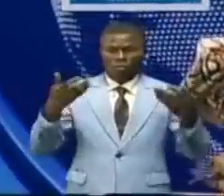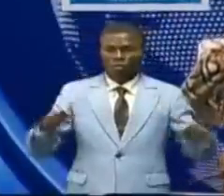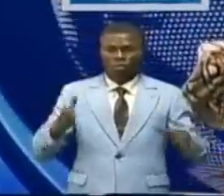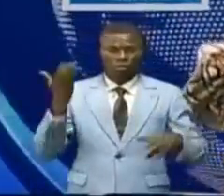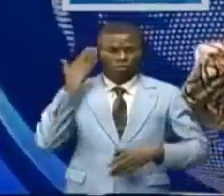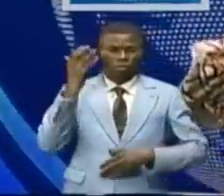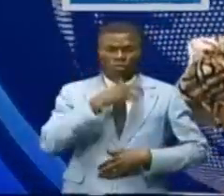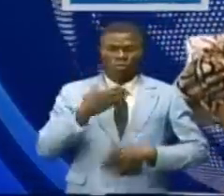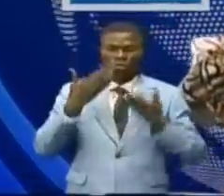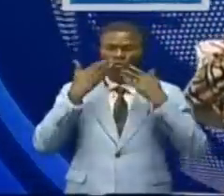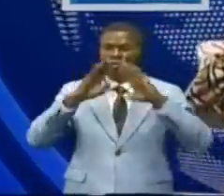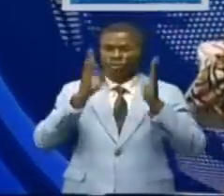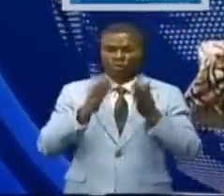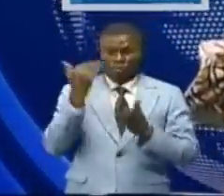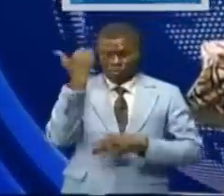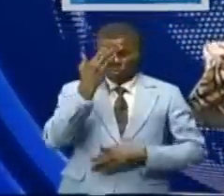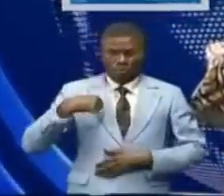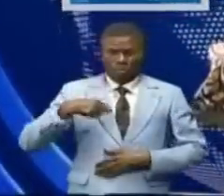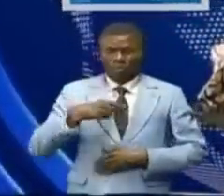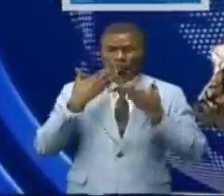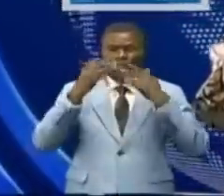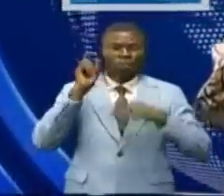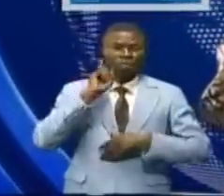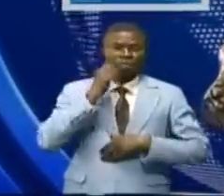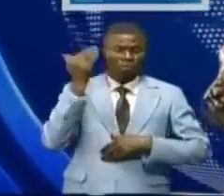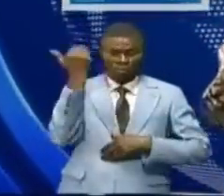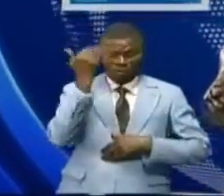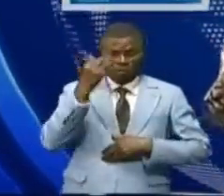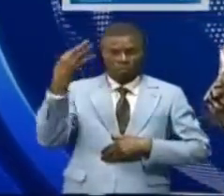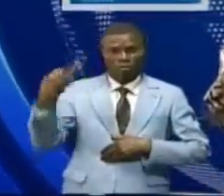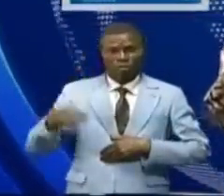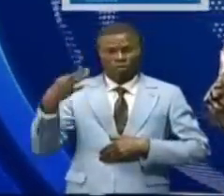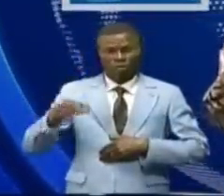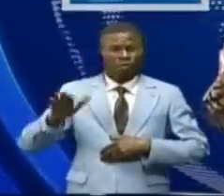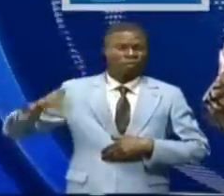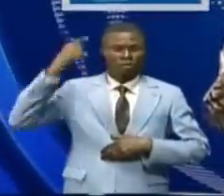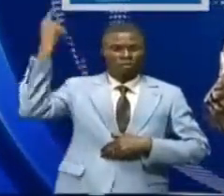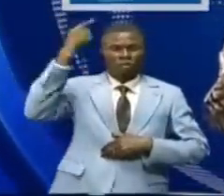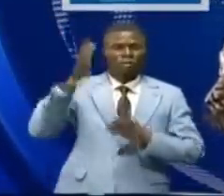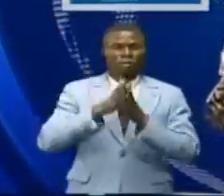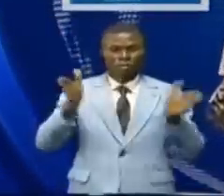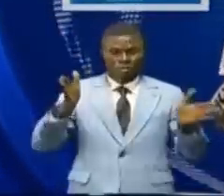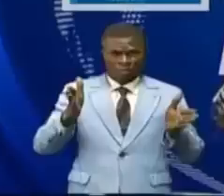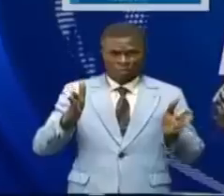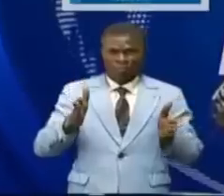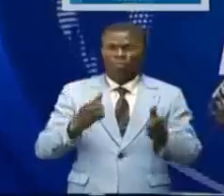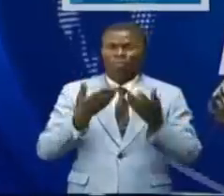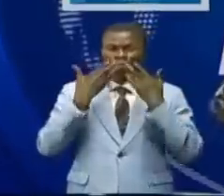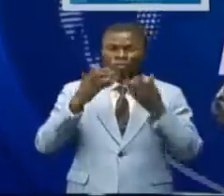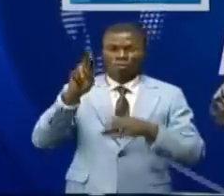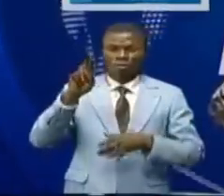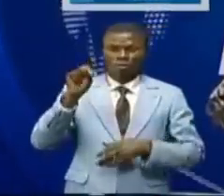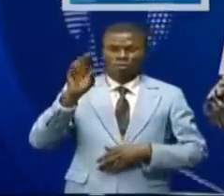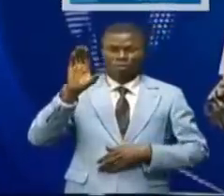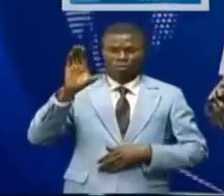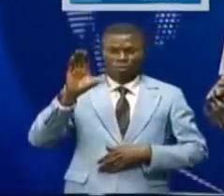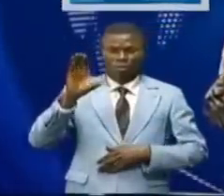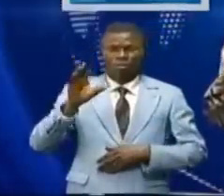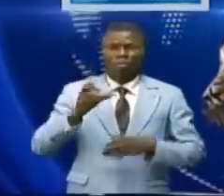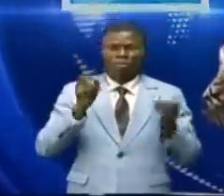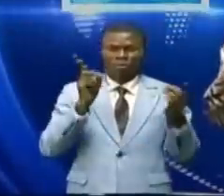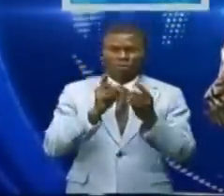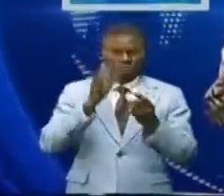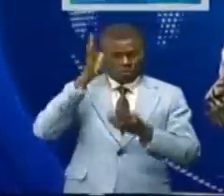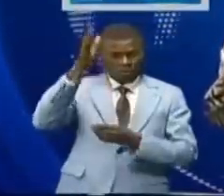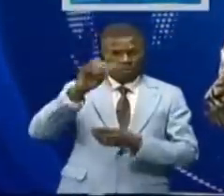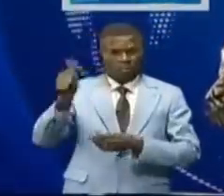mesdames et messieurs, merci de l'avoir suivi. Merci à vous qui nous suivez à Paris, en France et partout ailleurs sur satellite. Vous êtes sur la RTNC, retrouvée